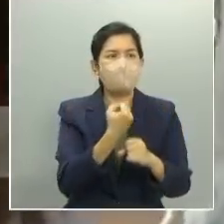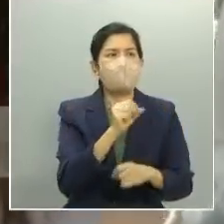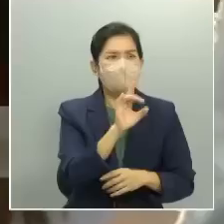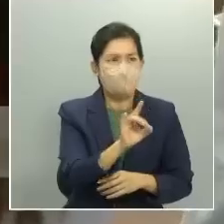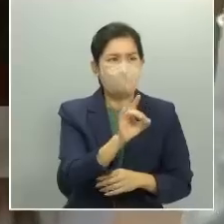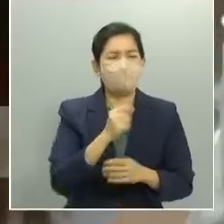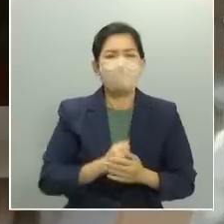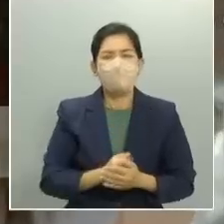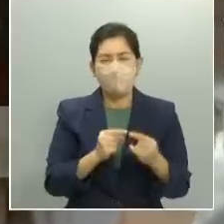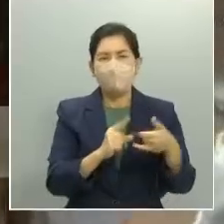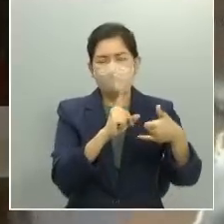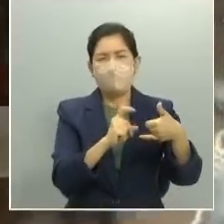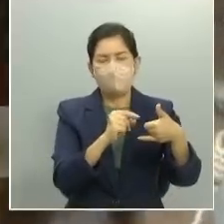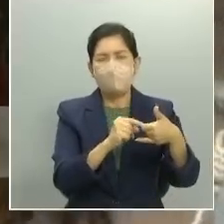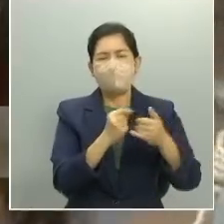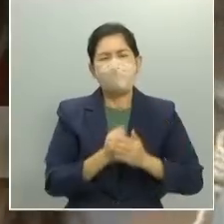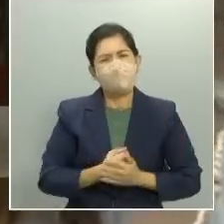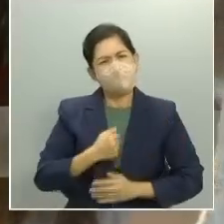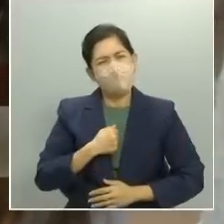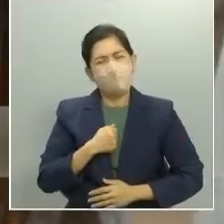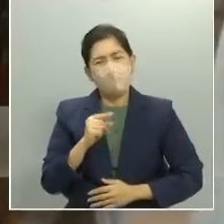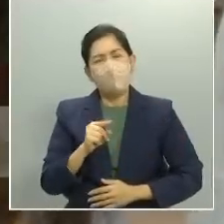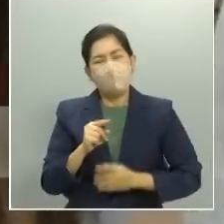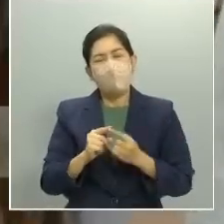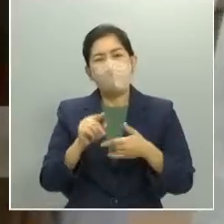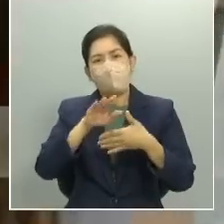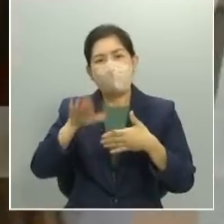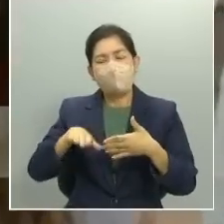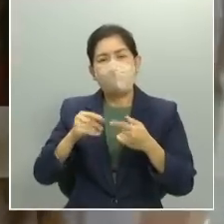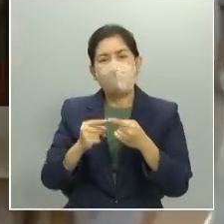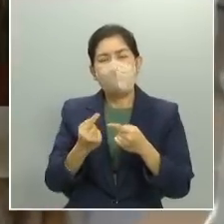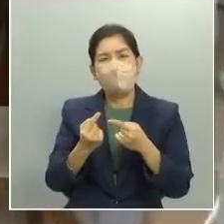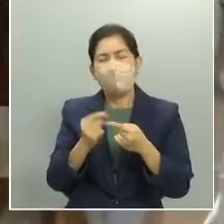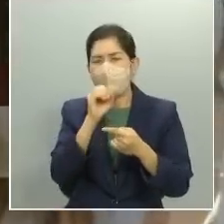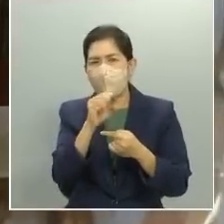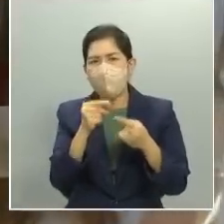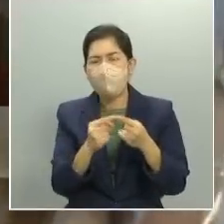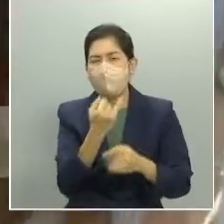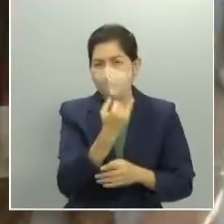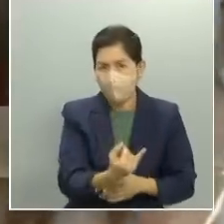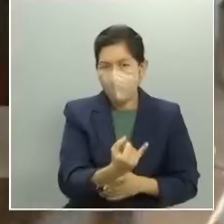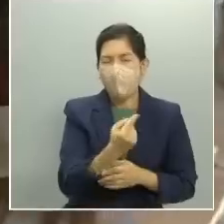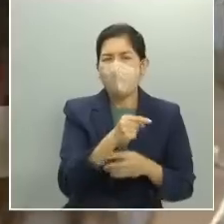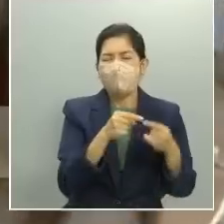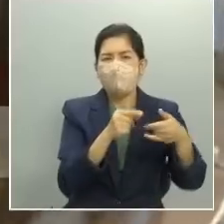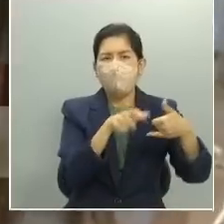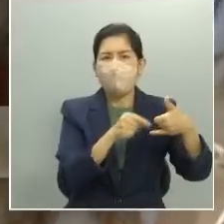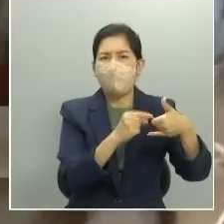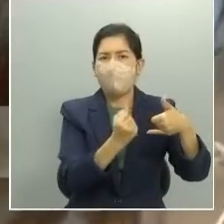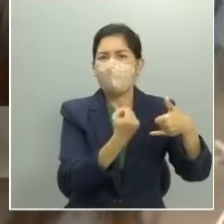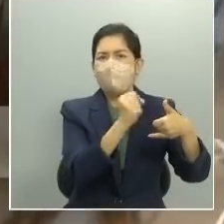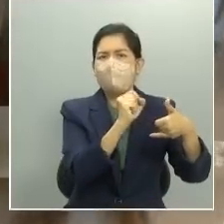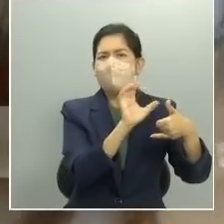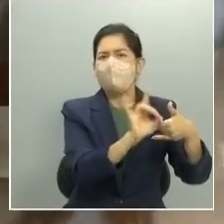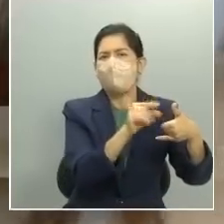ซึ่งเสียชีวิตด้วยเนี่ยนะ ตั้งคำถามเหมือนกันนะคะเพราะว่าน้องสาวอายุ18กับกลุ่มเพื่อนก็วัยเดียวกันถามว่าทางร้านอนุญ